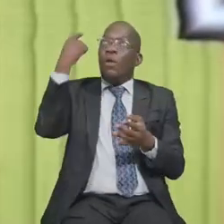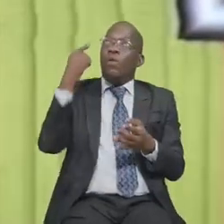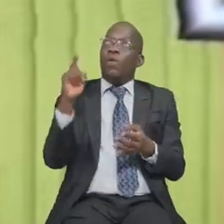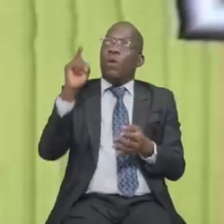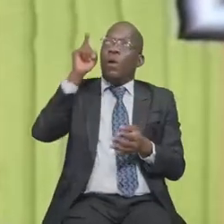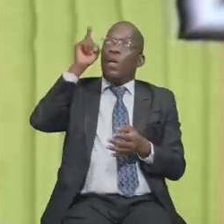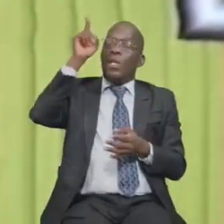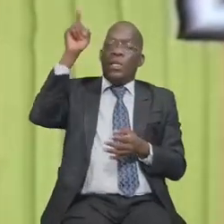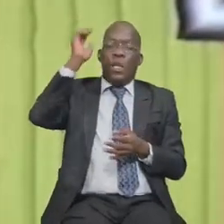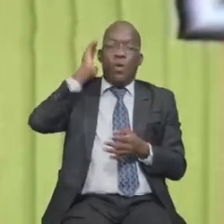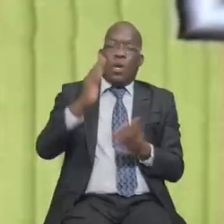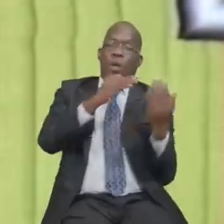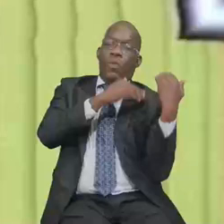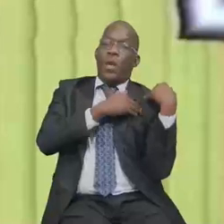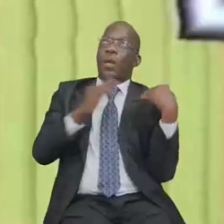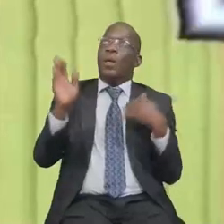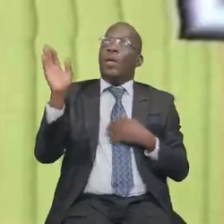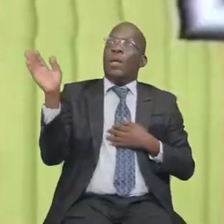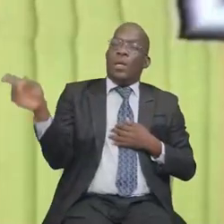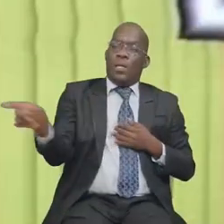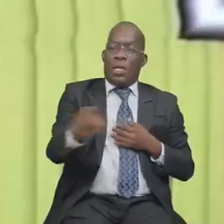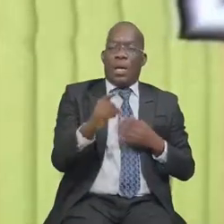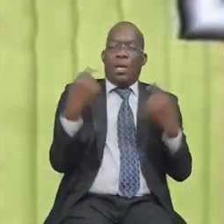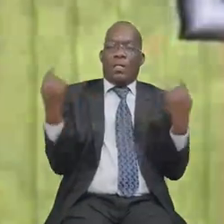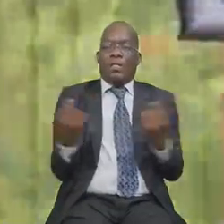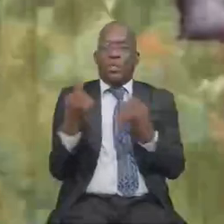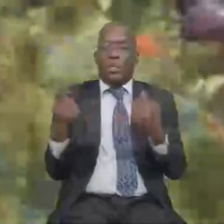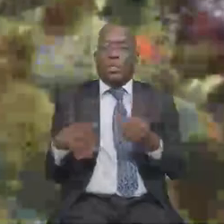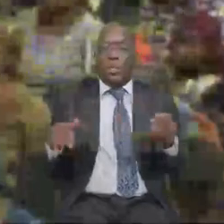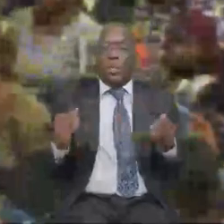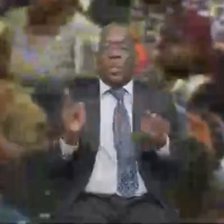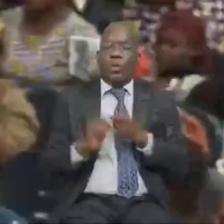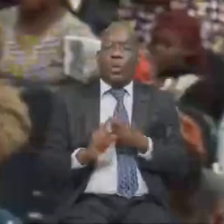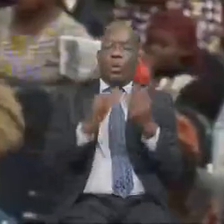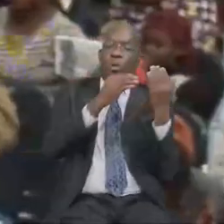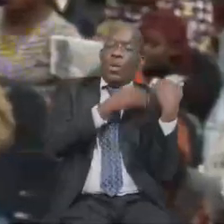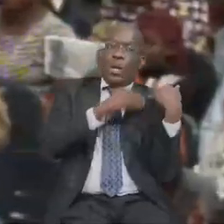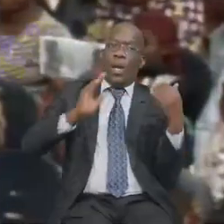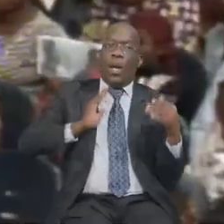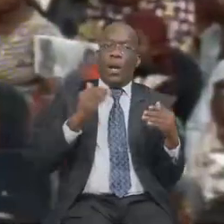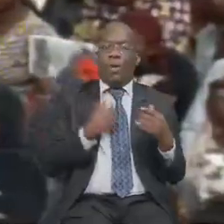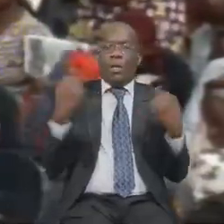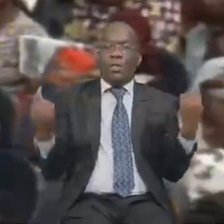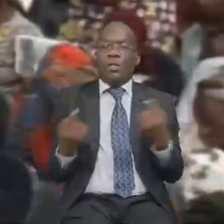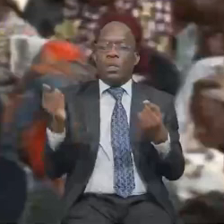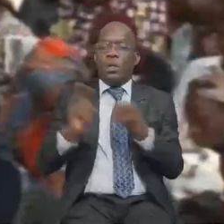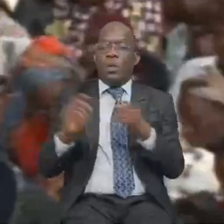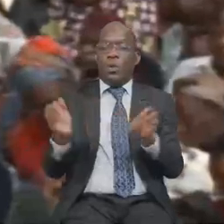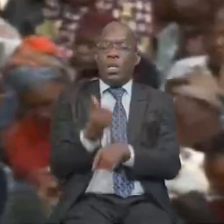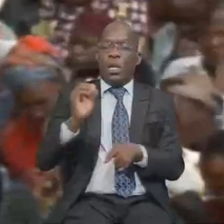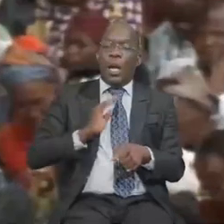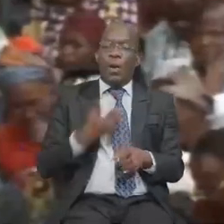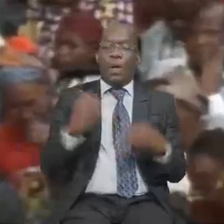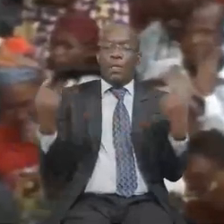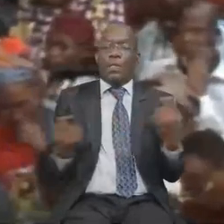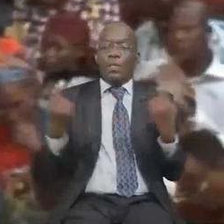iniquités. C'est pourquoi il est mort, pour porter nos iniquités, et pour ôter nos péchés,